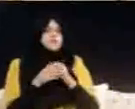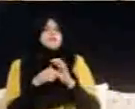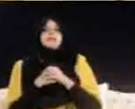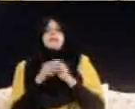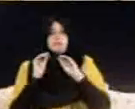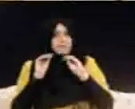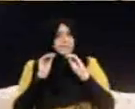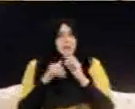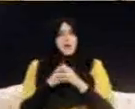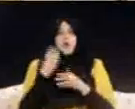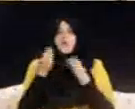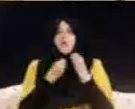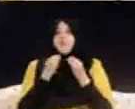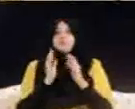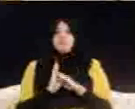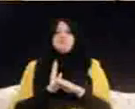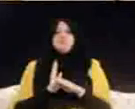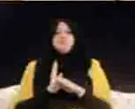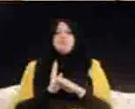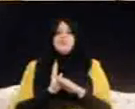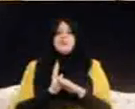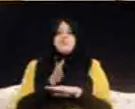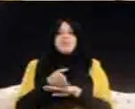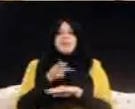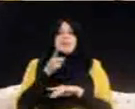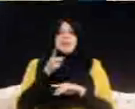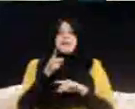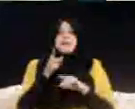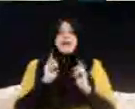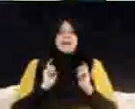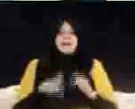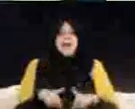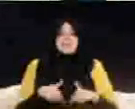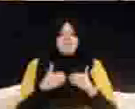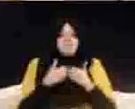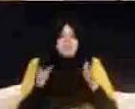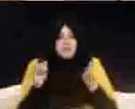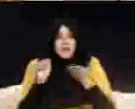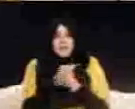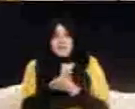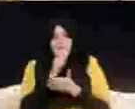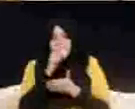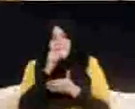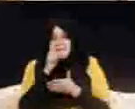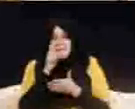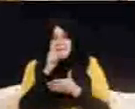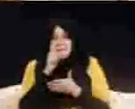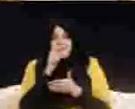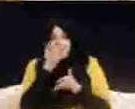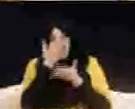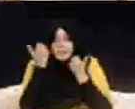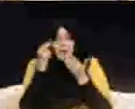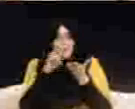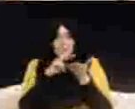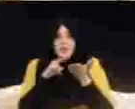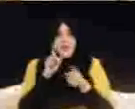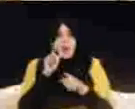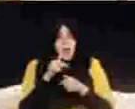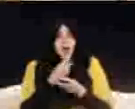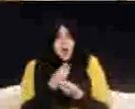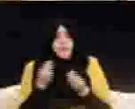إما هذه نتاع أقسام محو الأمية مليحة، إلا ما كانش كامل وكان ولادك، أنت قلتي ولي